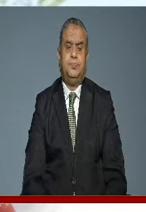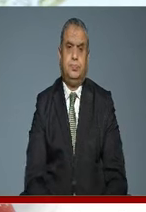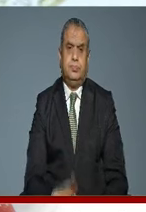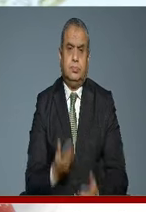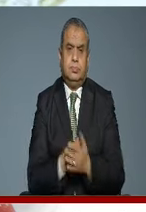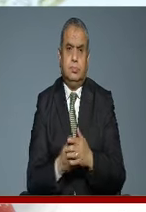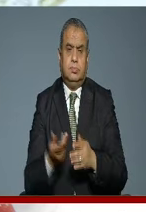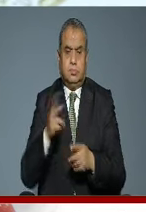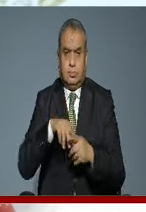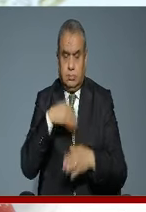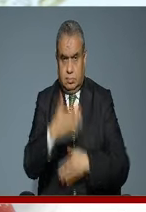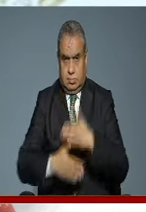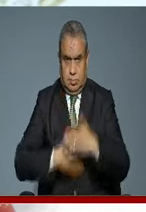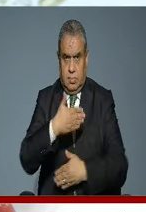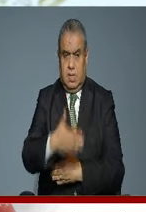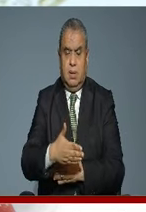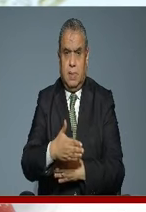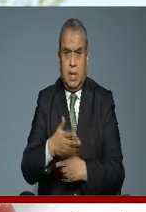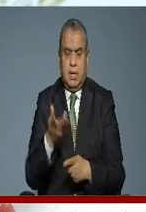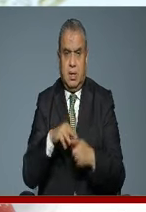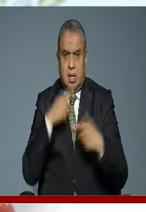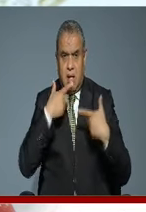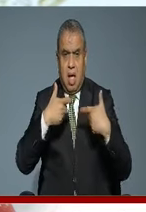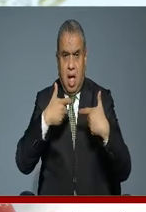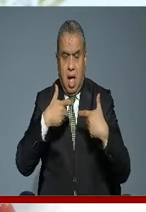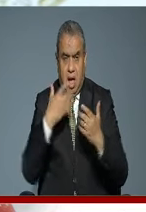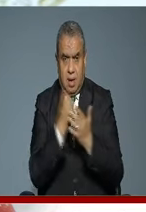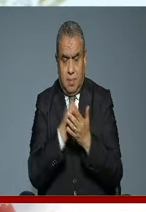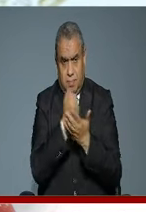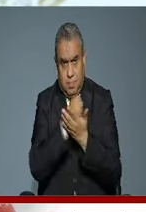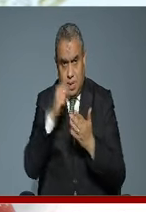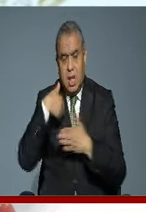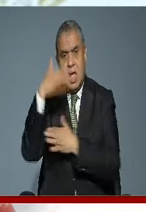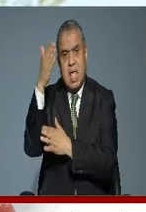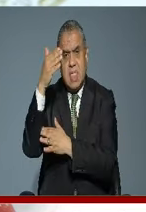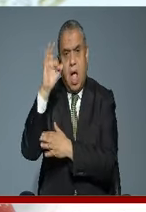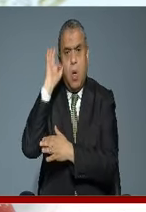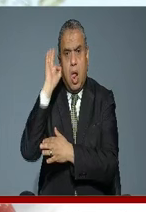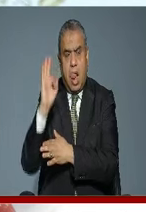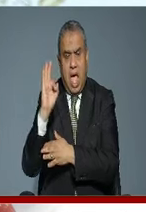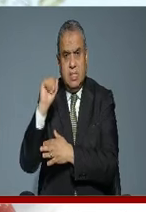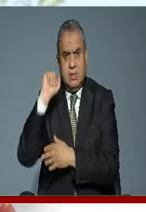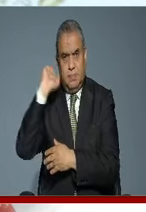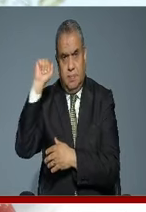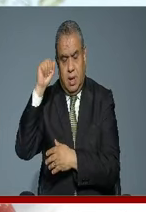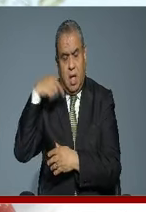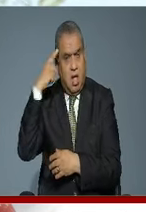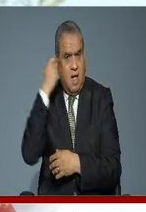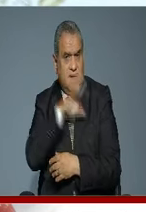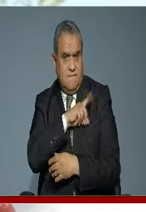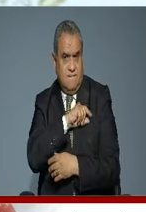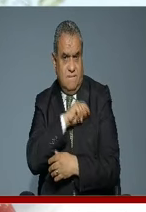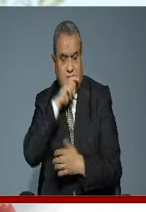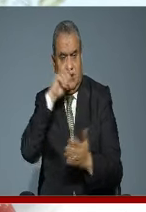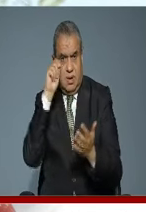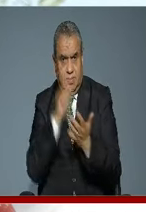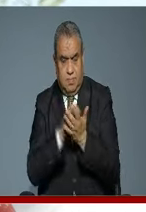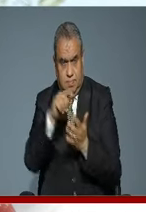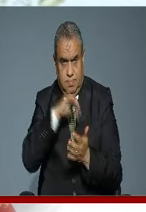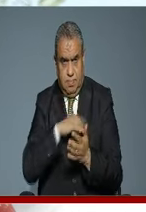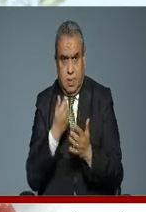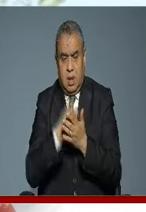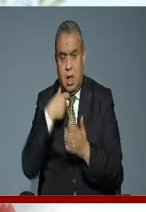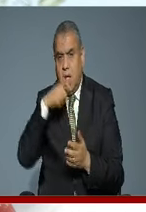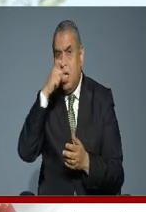إطلاق مرحلة ما بعد الحرب من أجل إقامة دولة فلسطينية عاصمتها القدس. وهنا لازم أسجل أن البرازيل